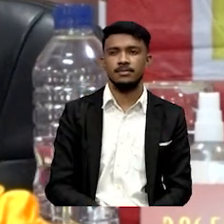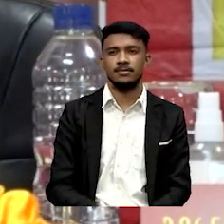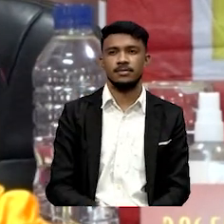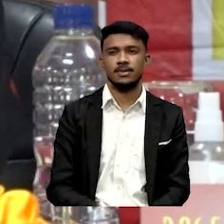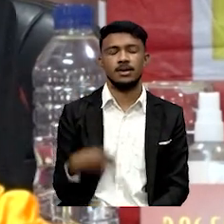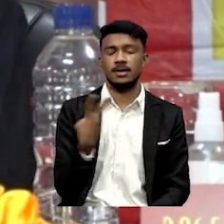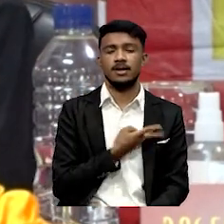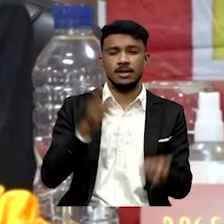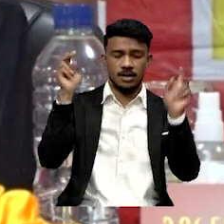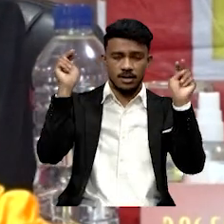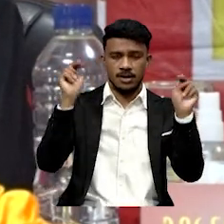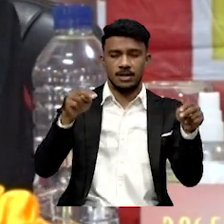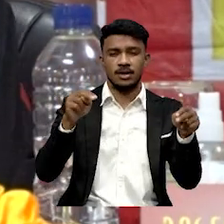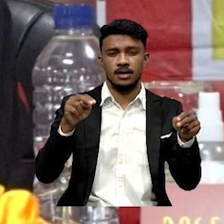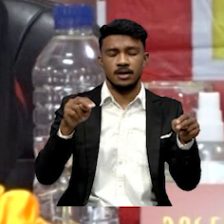Ita tega sumbi ita di sala.